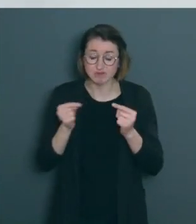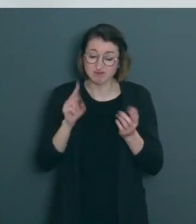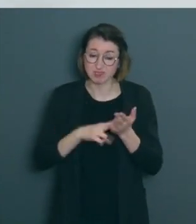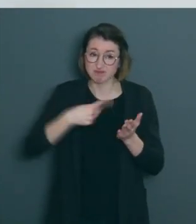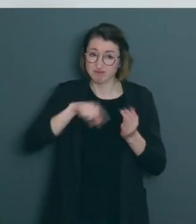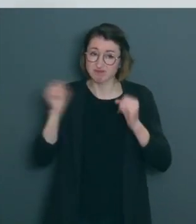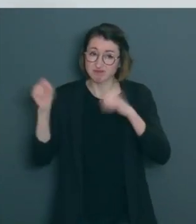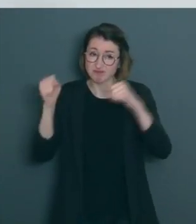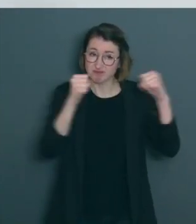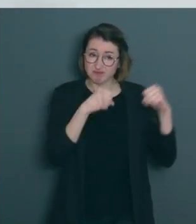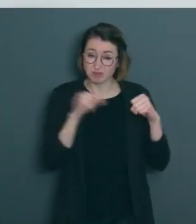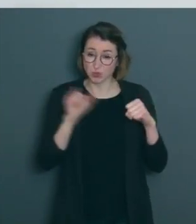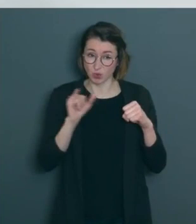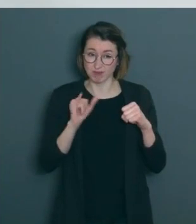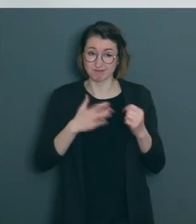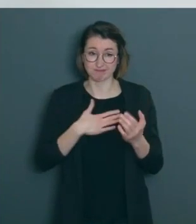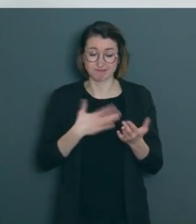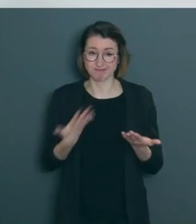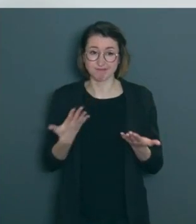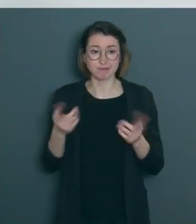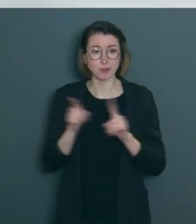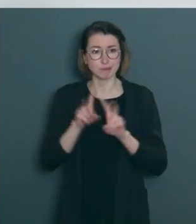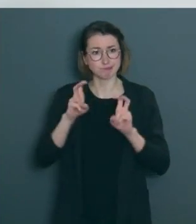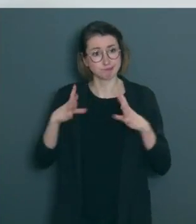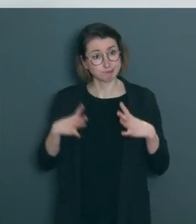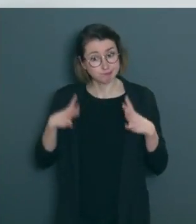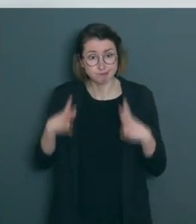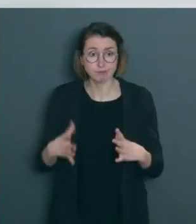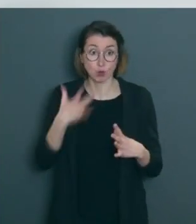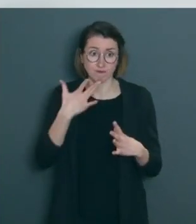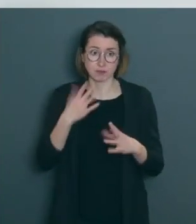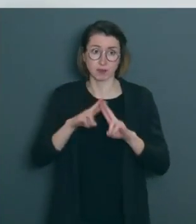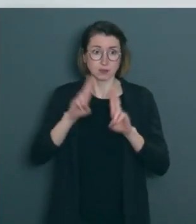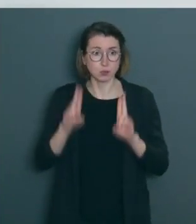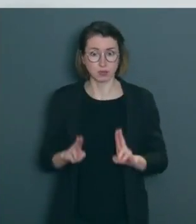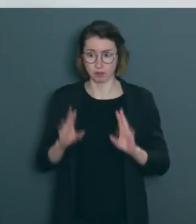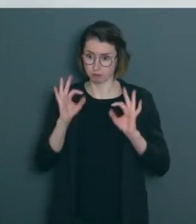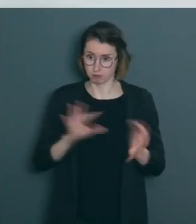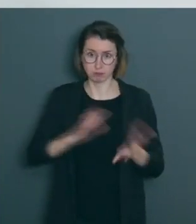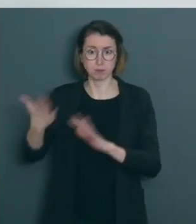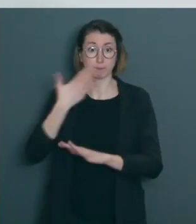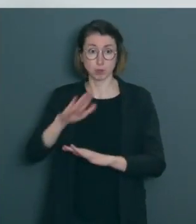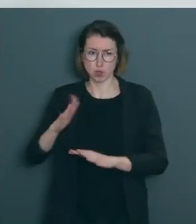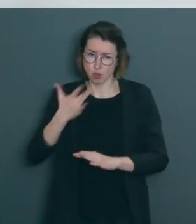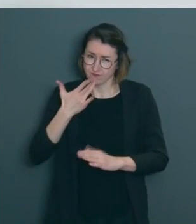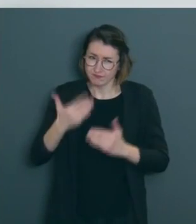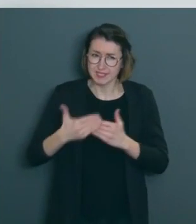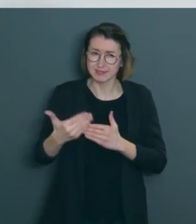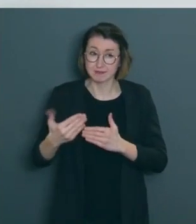un engagement qui est un engagement de résultat qui dit que, au plus tard le 1er